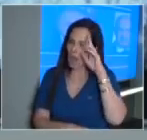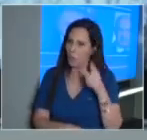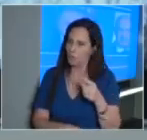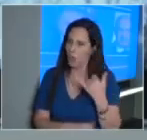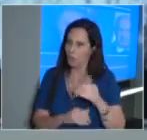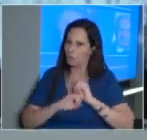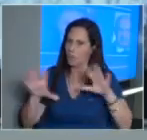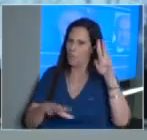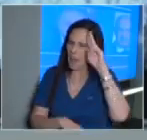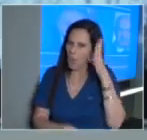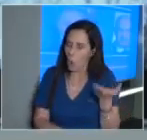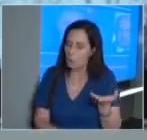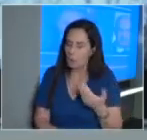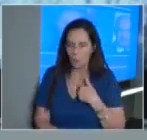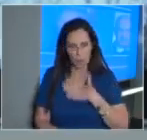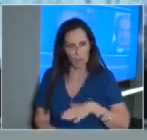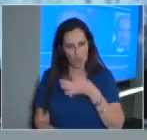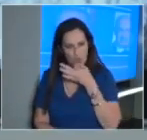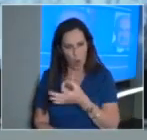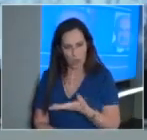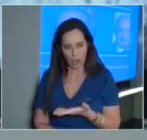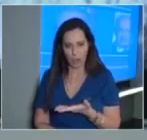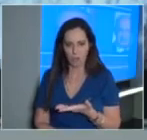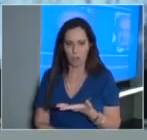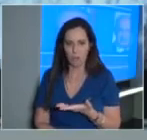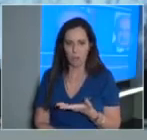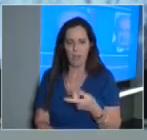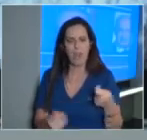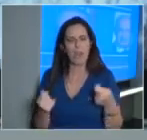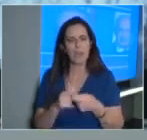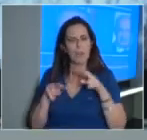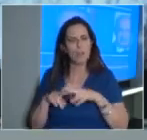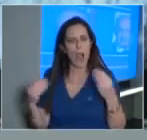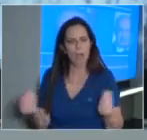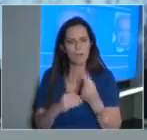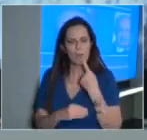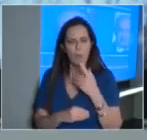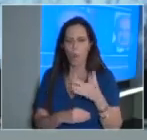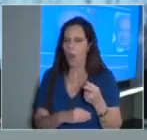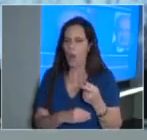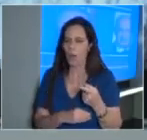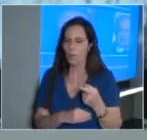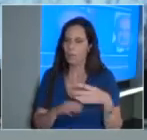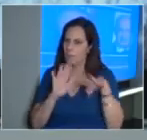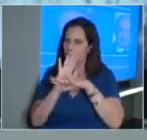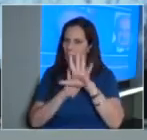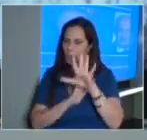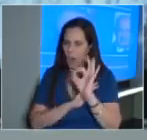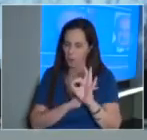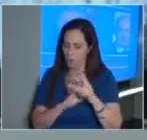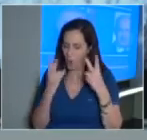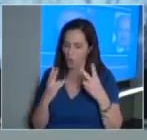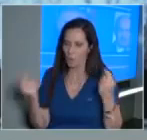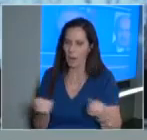ההודעה שיוצאת כרגע מהליכוד. אני רוצה לשאול אותך, חבר הכנסת סובה, לגבי שאר הדברים שדיברתם עליהם, אולי הם לא היו בחמשת הממים, אבל הם גם היו